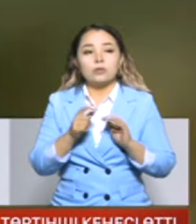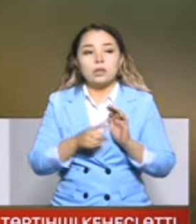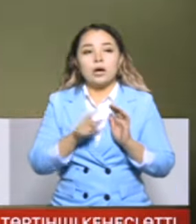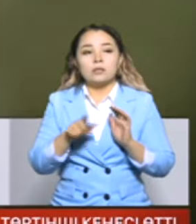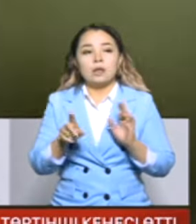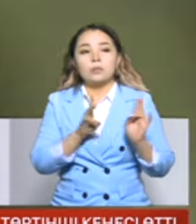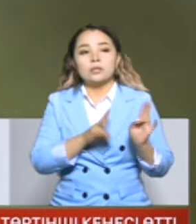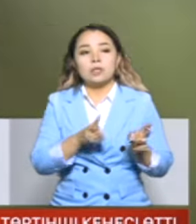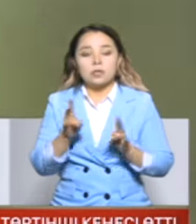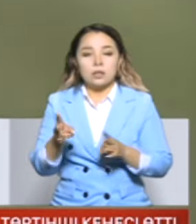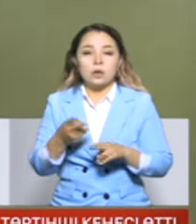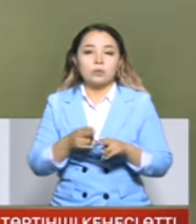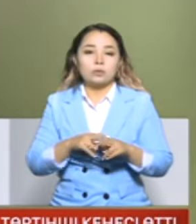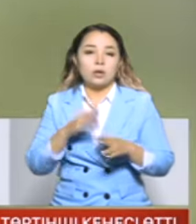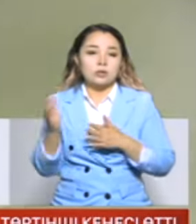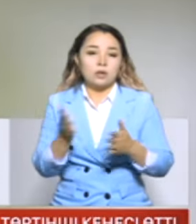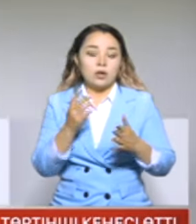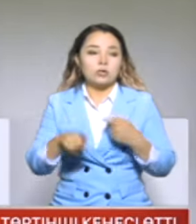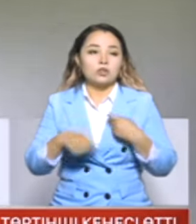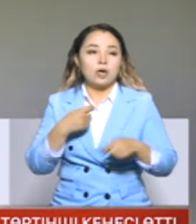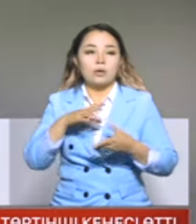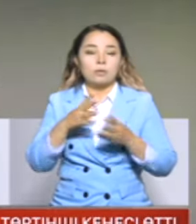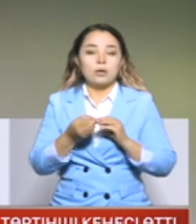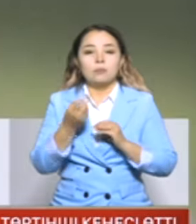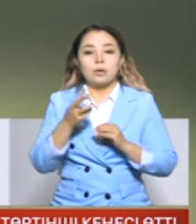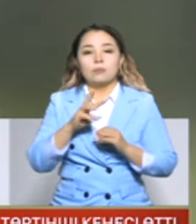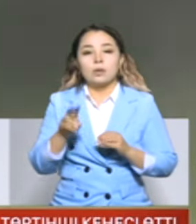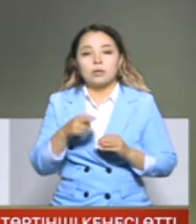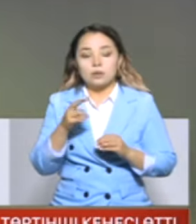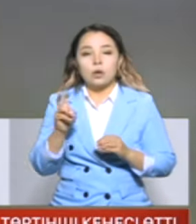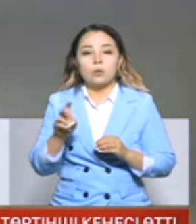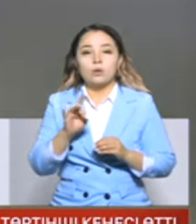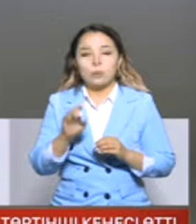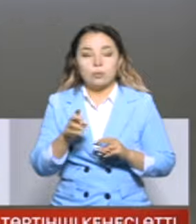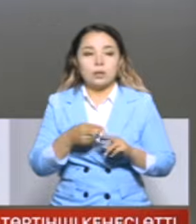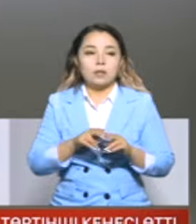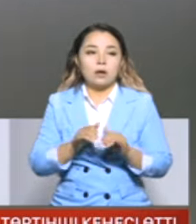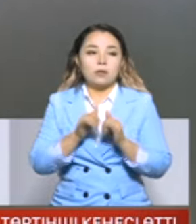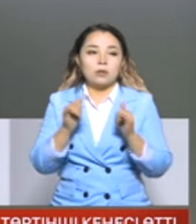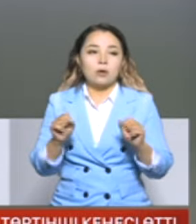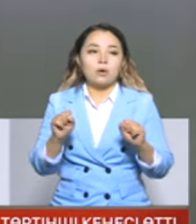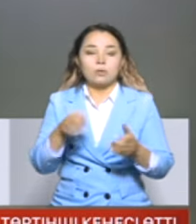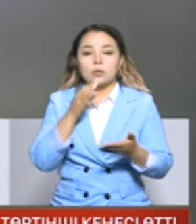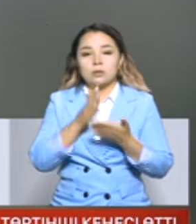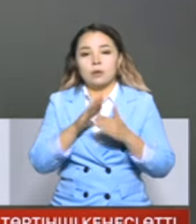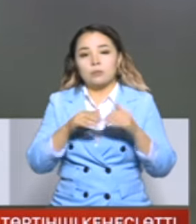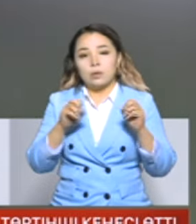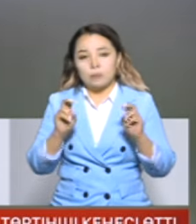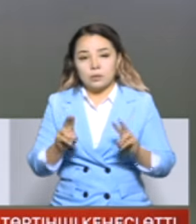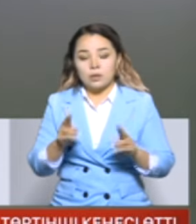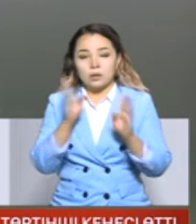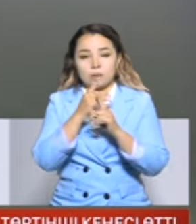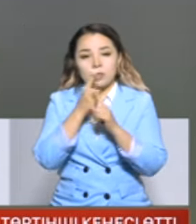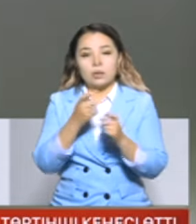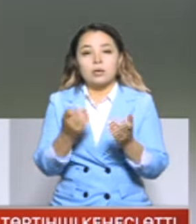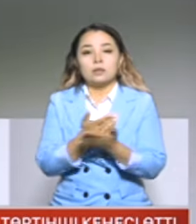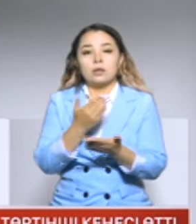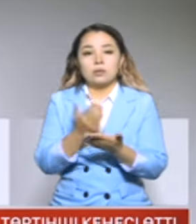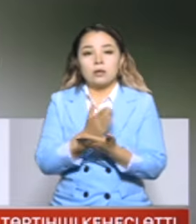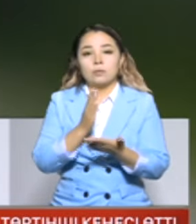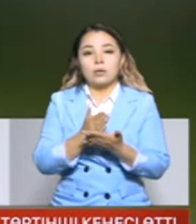Ал бұл жолғы дауылдан келген шығын бірнеше миллиард рубльден асуы мүмкін, дейді мамандар. Синоптиктердің